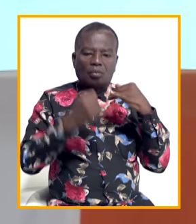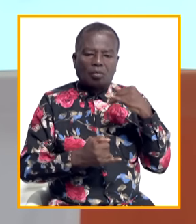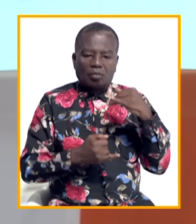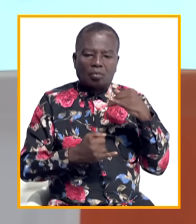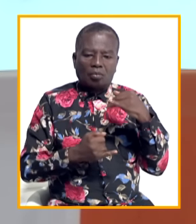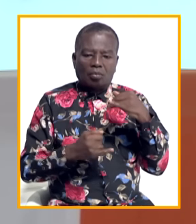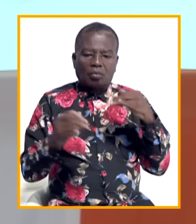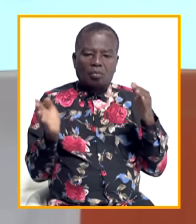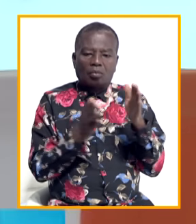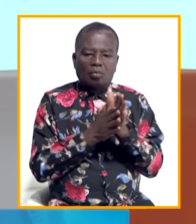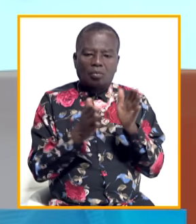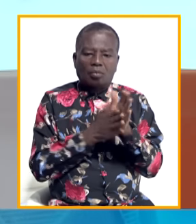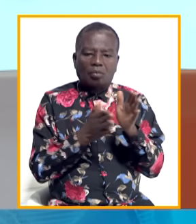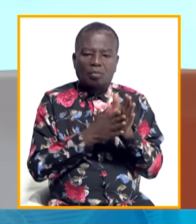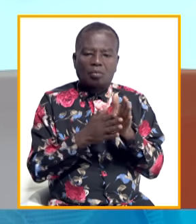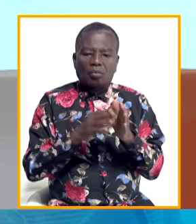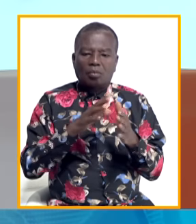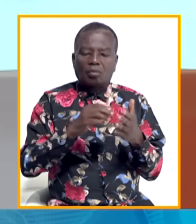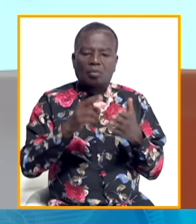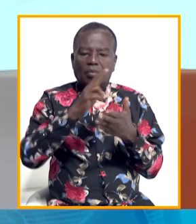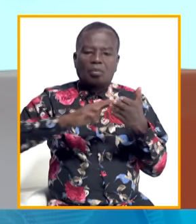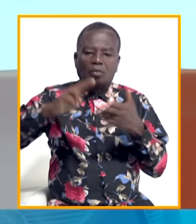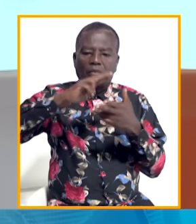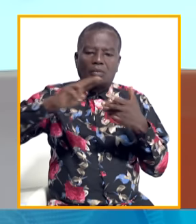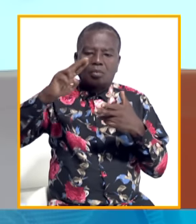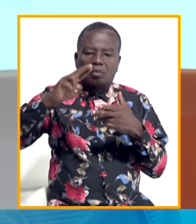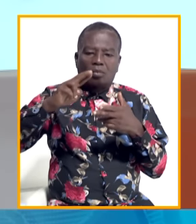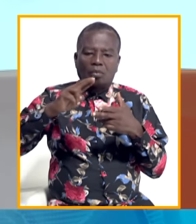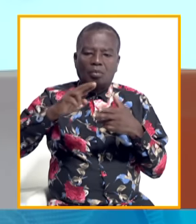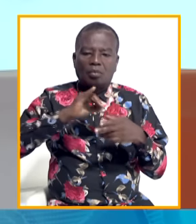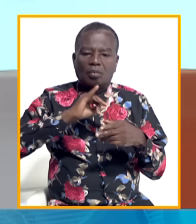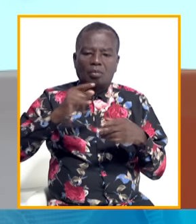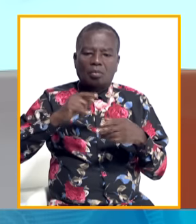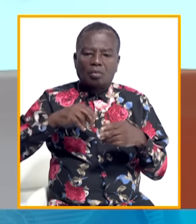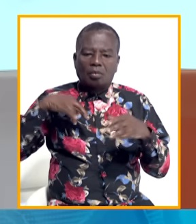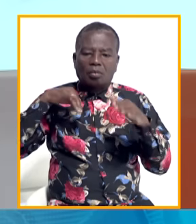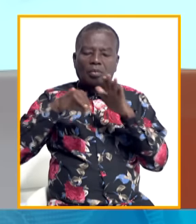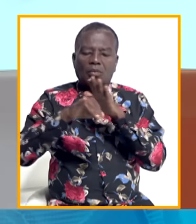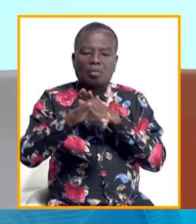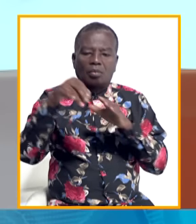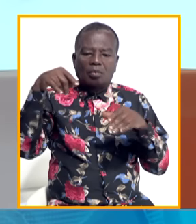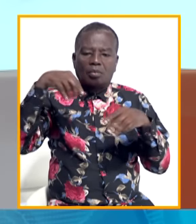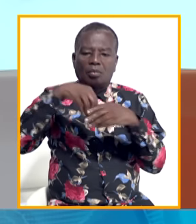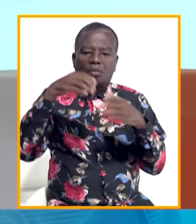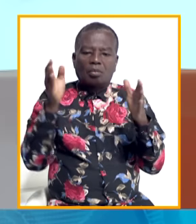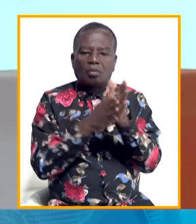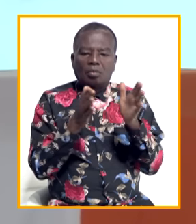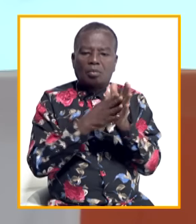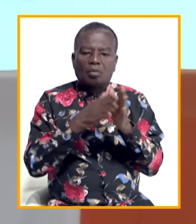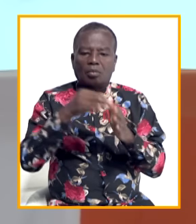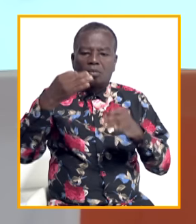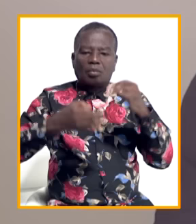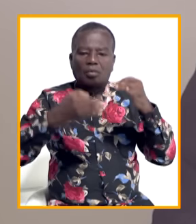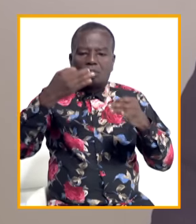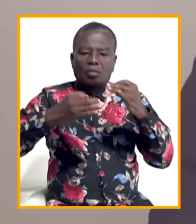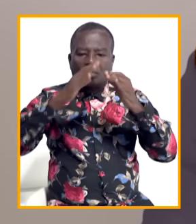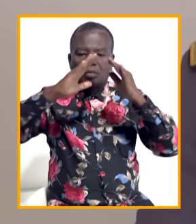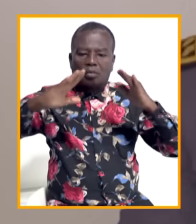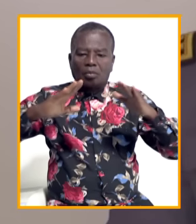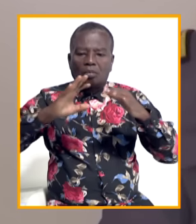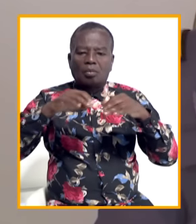cursus scolaire et universitaire, il intègre l'École nationale de la magistrature en